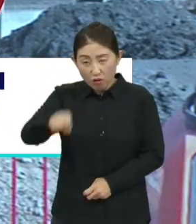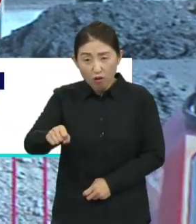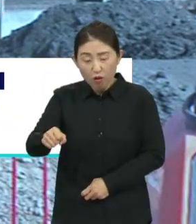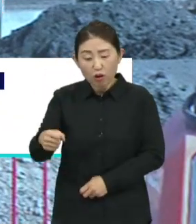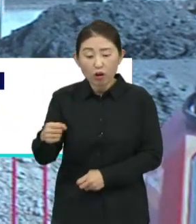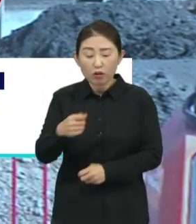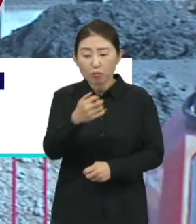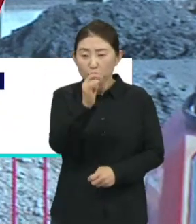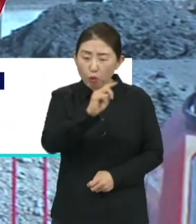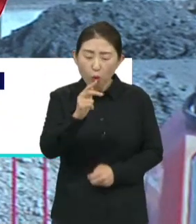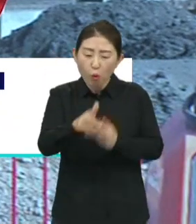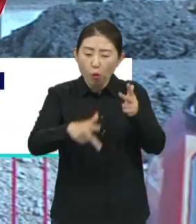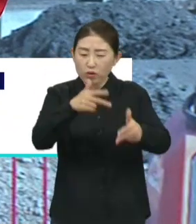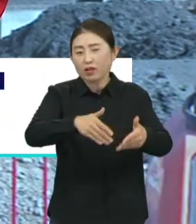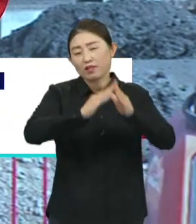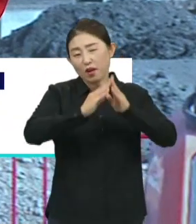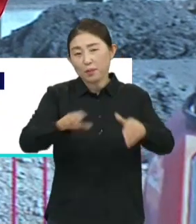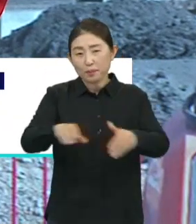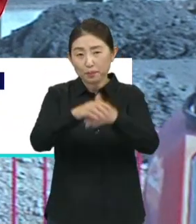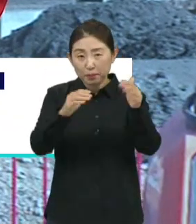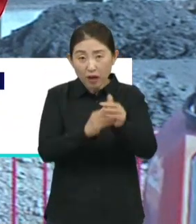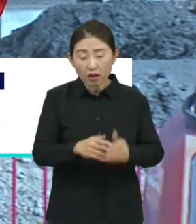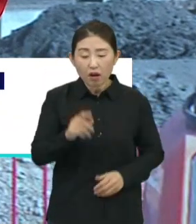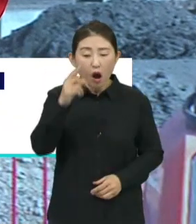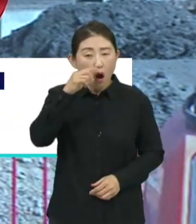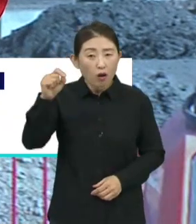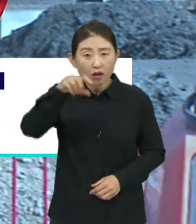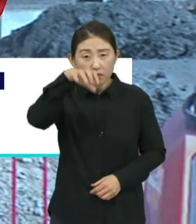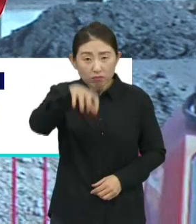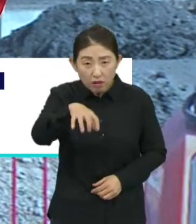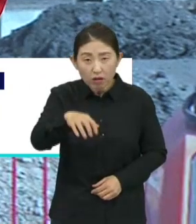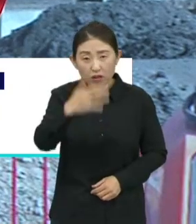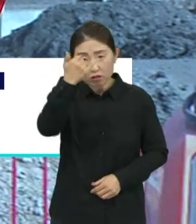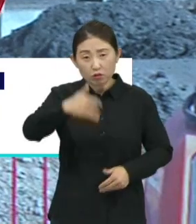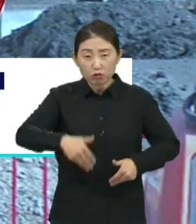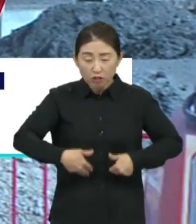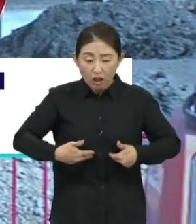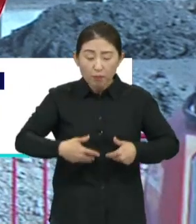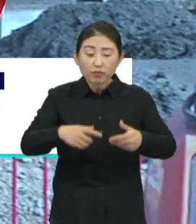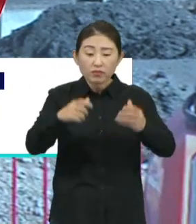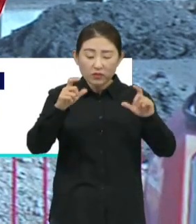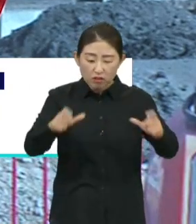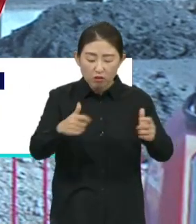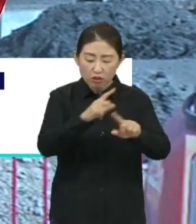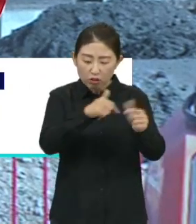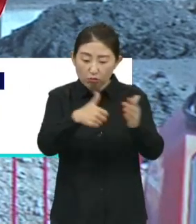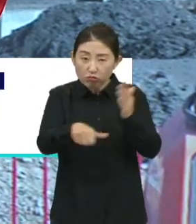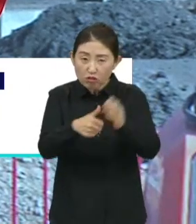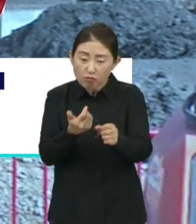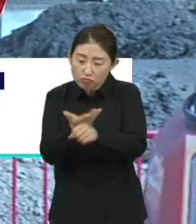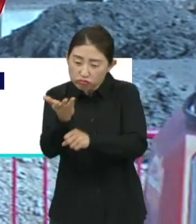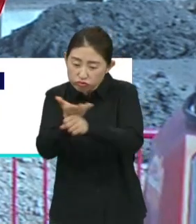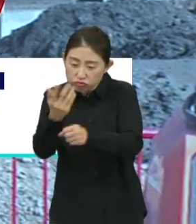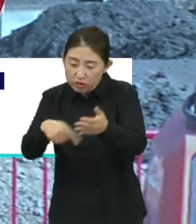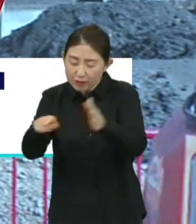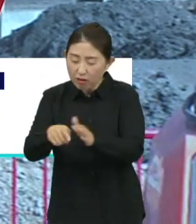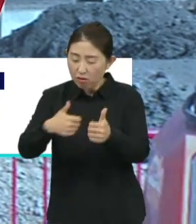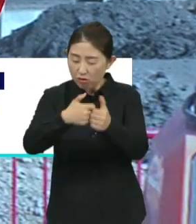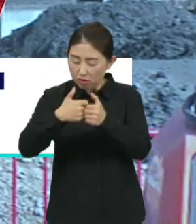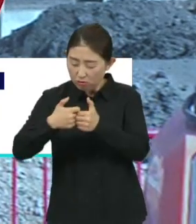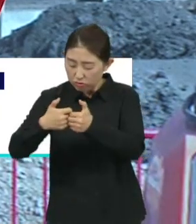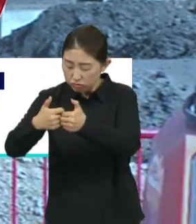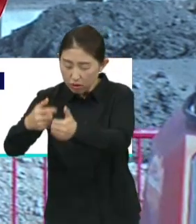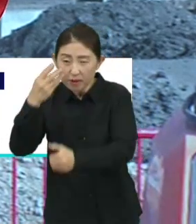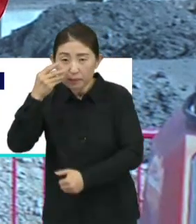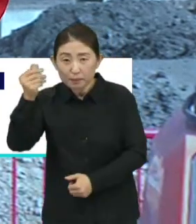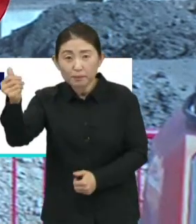유치했습니다. 헝가리에서는 충남 해외시장 개척단 수출 상담회를 통해 현지 판로 확대를 위한 교두보를 놓는 데